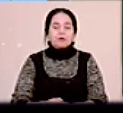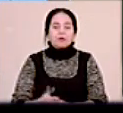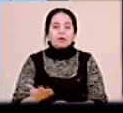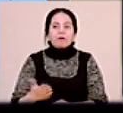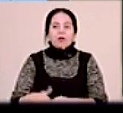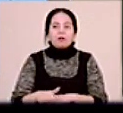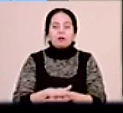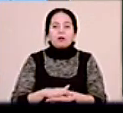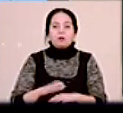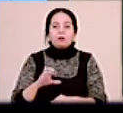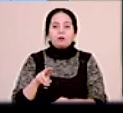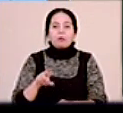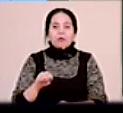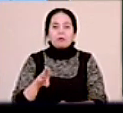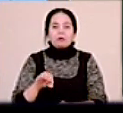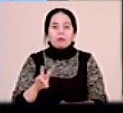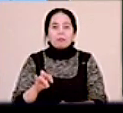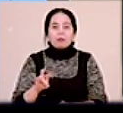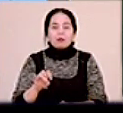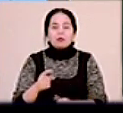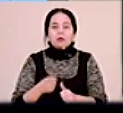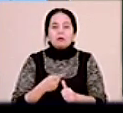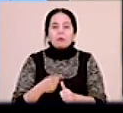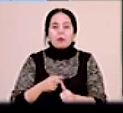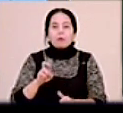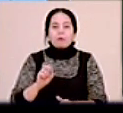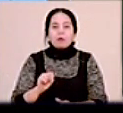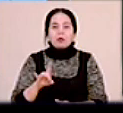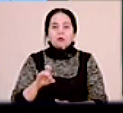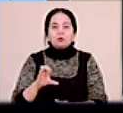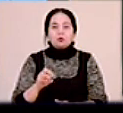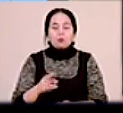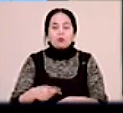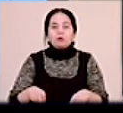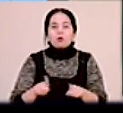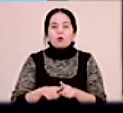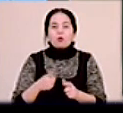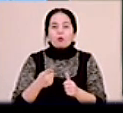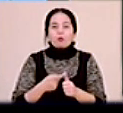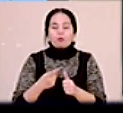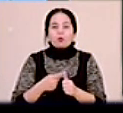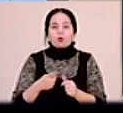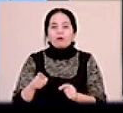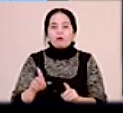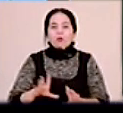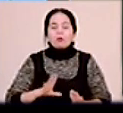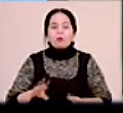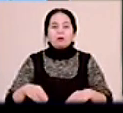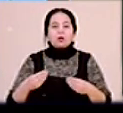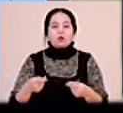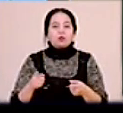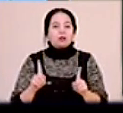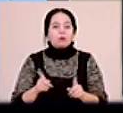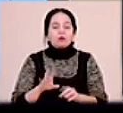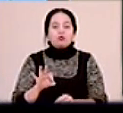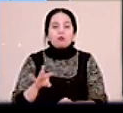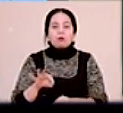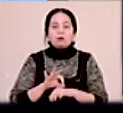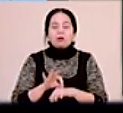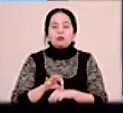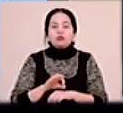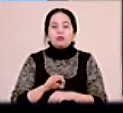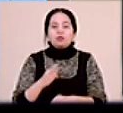В народе Спитамена называли барсом. Такое прозвище ему было дано не потому, что он носил